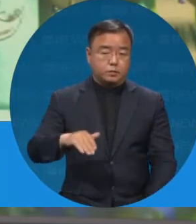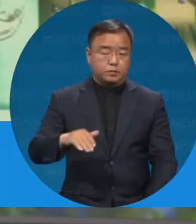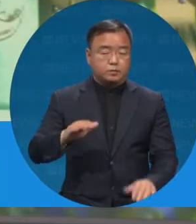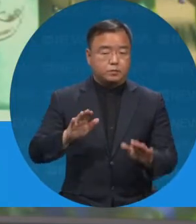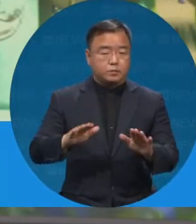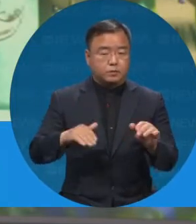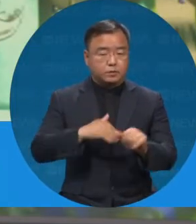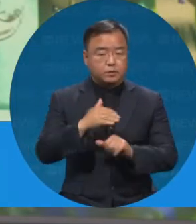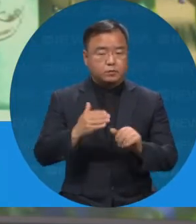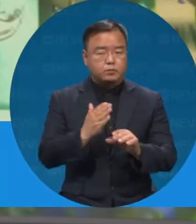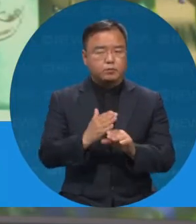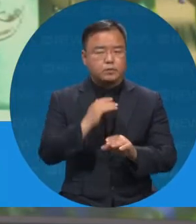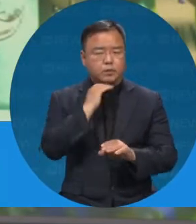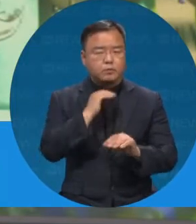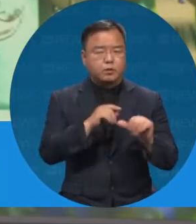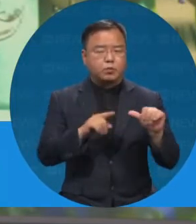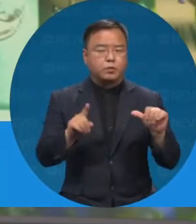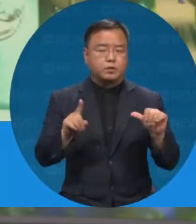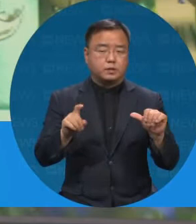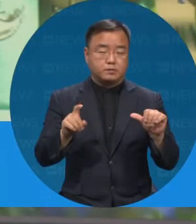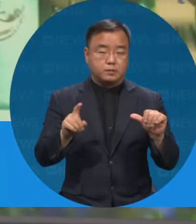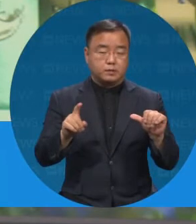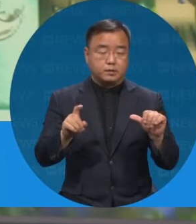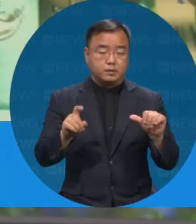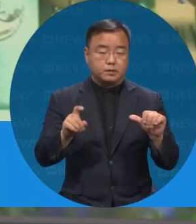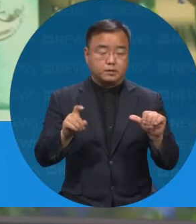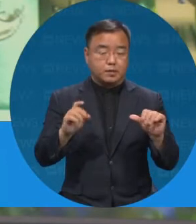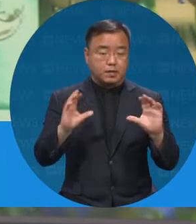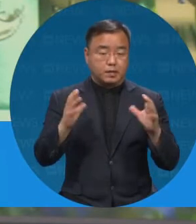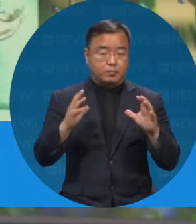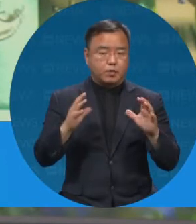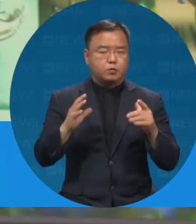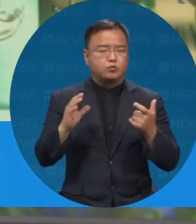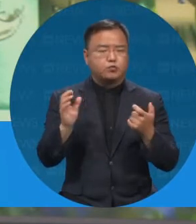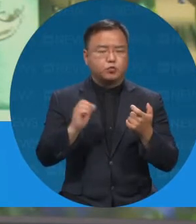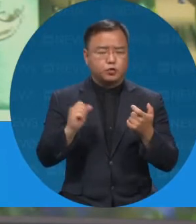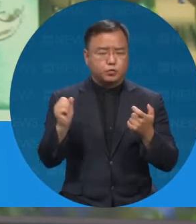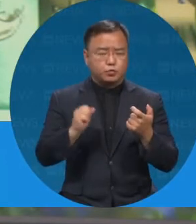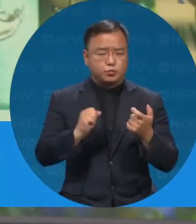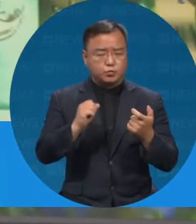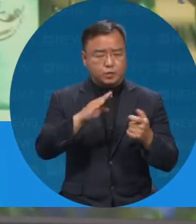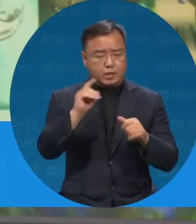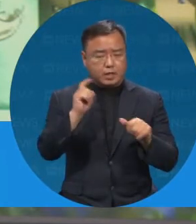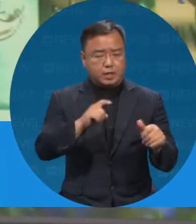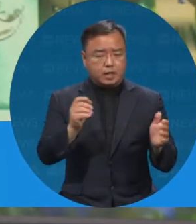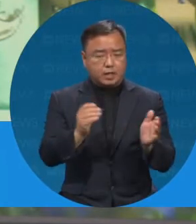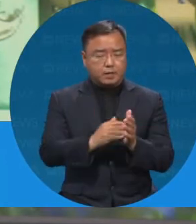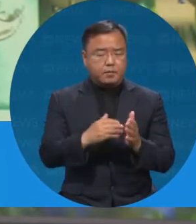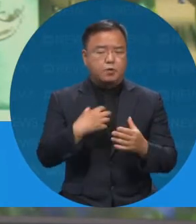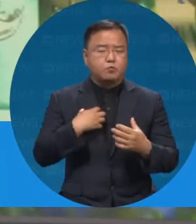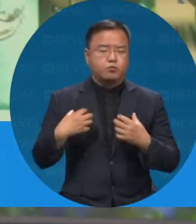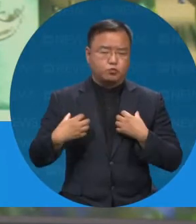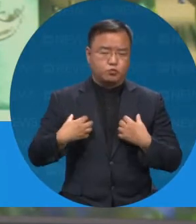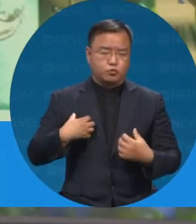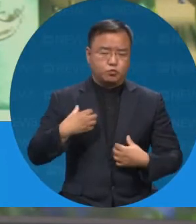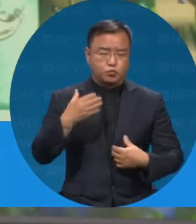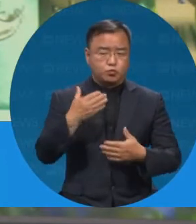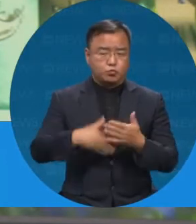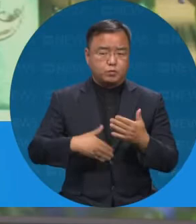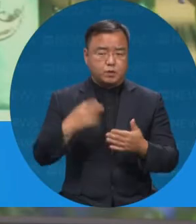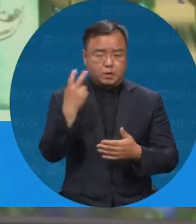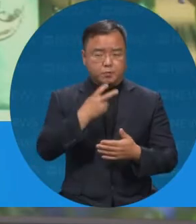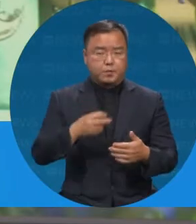어린이의 60% 가 코로나 입구에 가면 돼 장기적으로 후유증에 관찰해야 한다는 지적이 나옵니다 첫 소식 진 태이